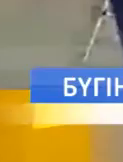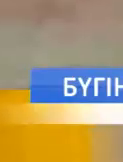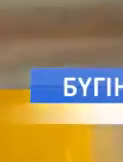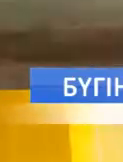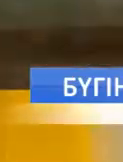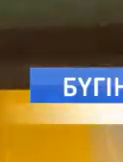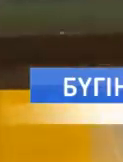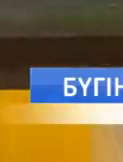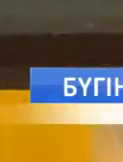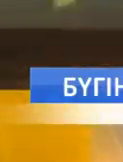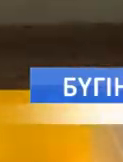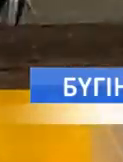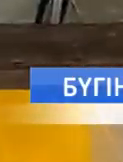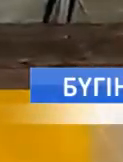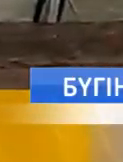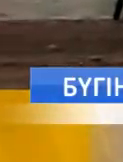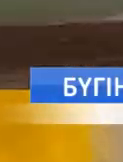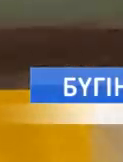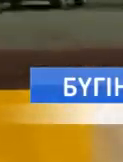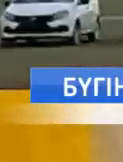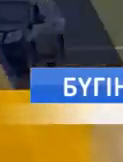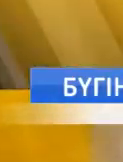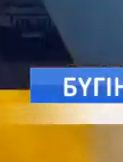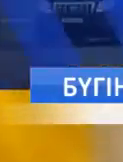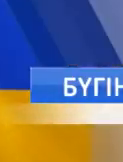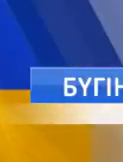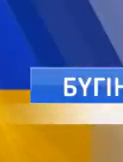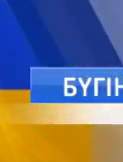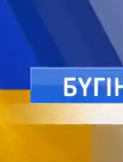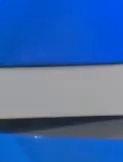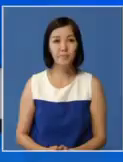шыққан қыз жирен жүйрік мәреге бірінші болып жетті.